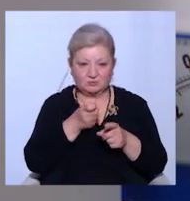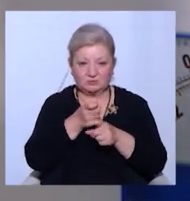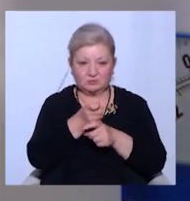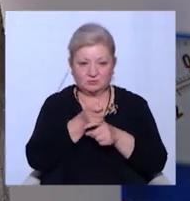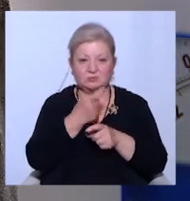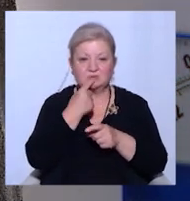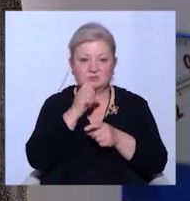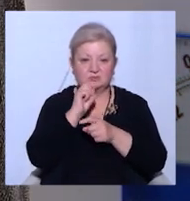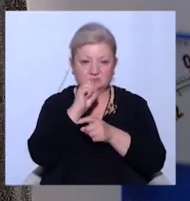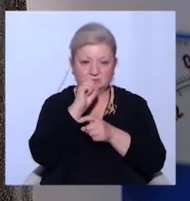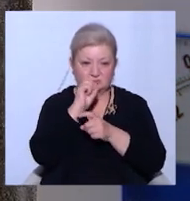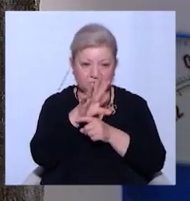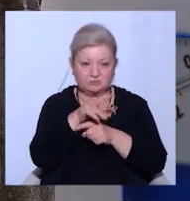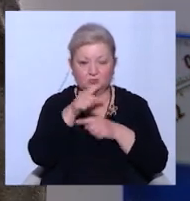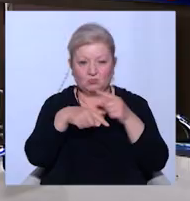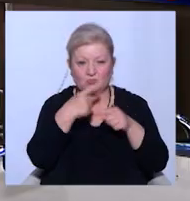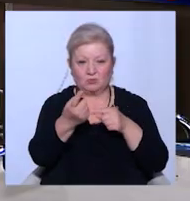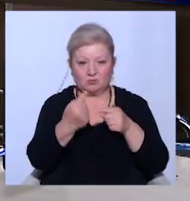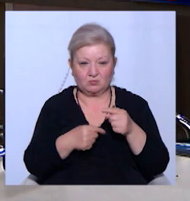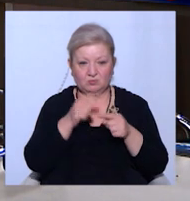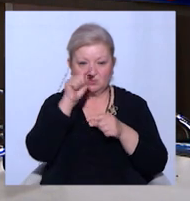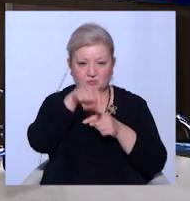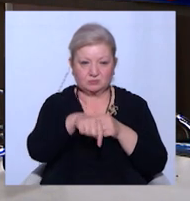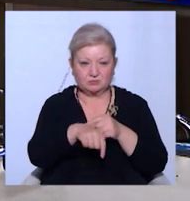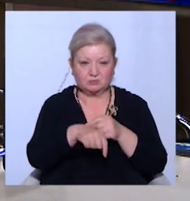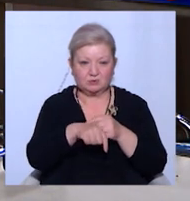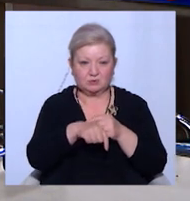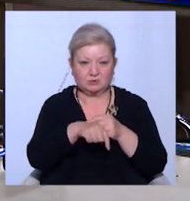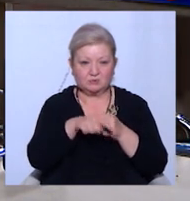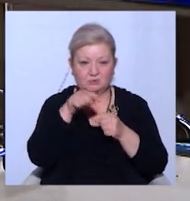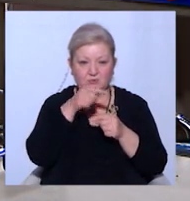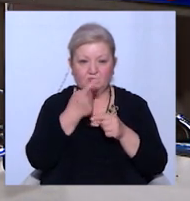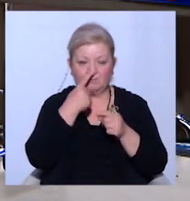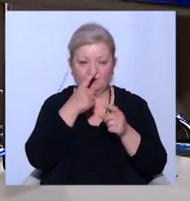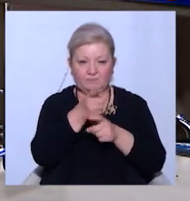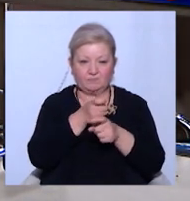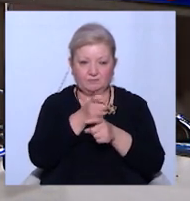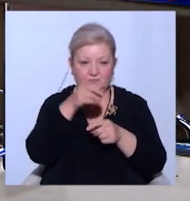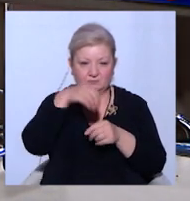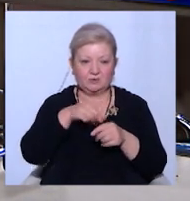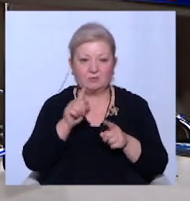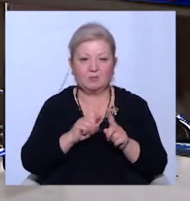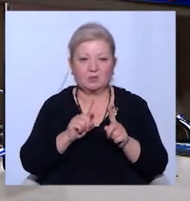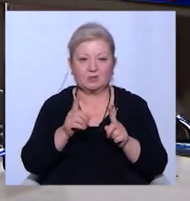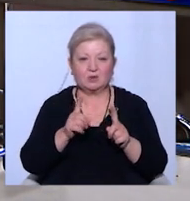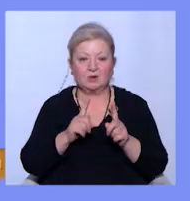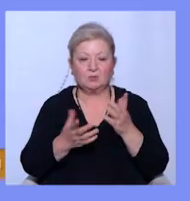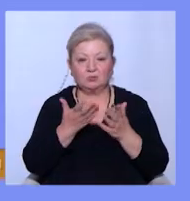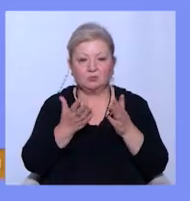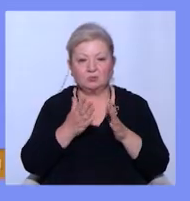არა შიგნით წითელი ბურთულა, ანუ ზარბაზნის ტყვია. მოდი თავმოძრაოთ სისტემა და